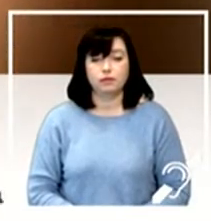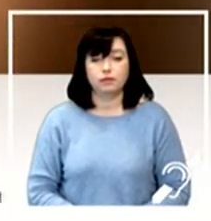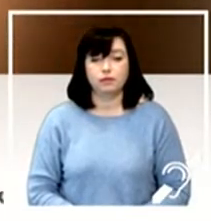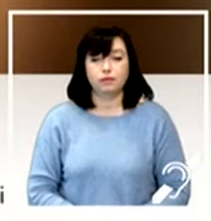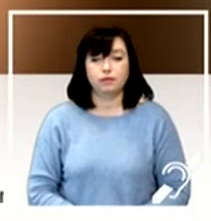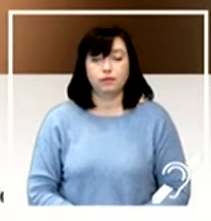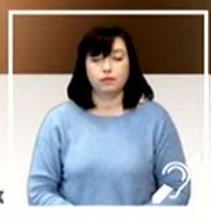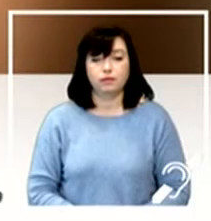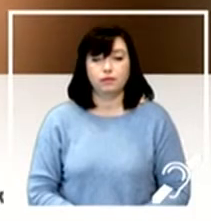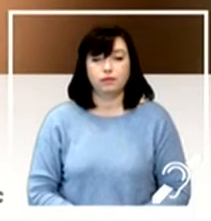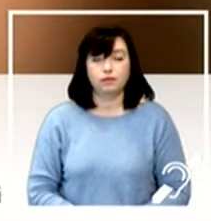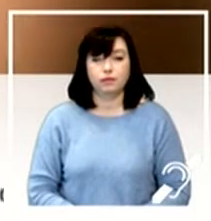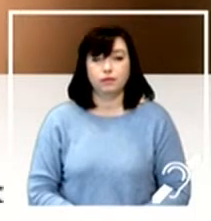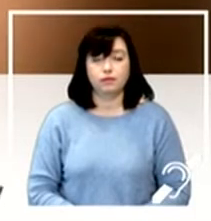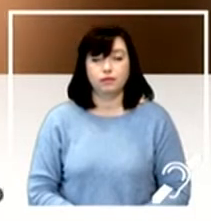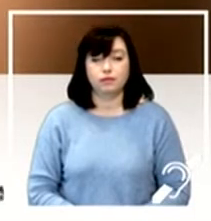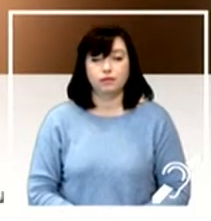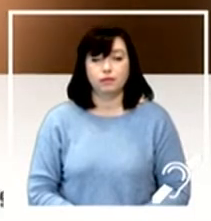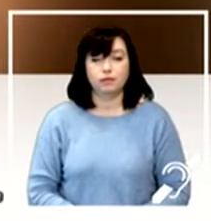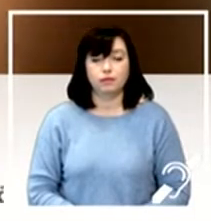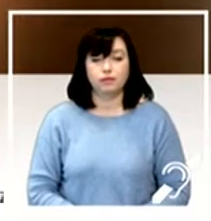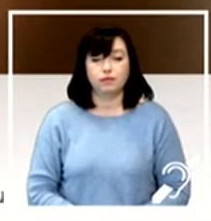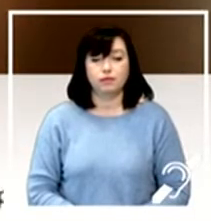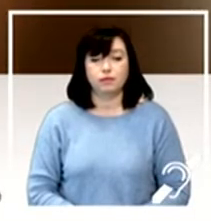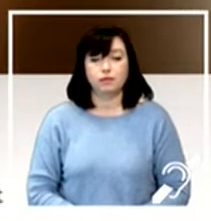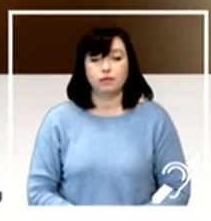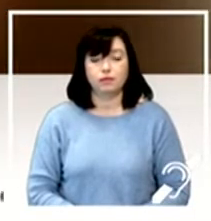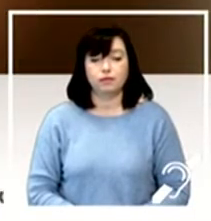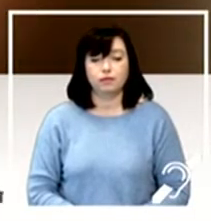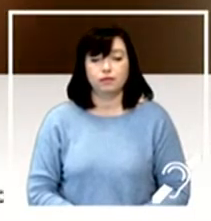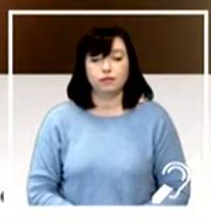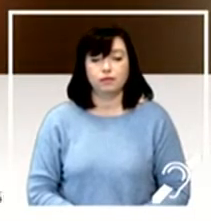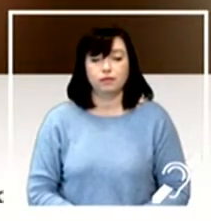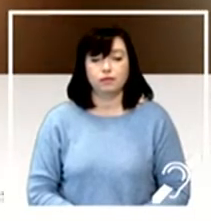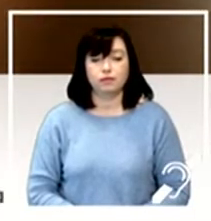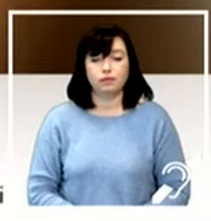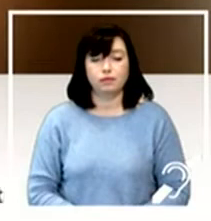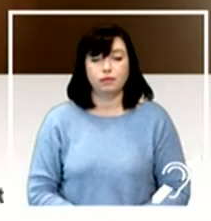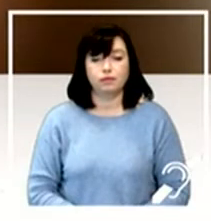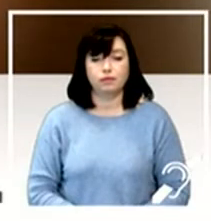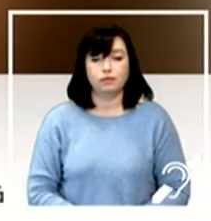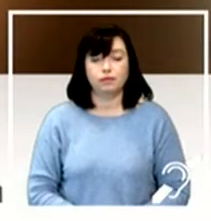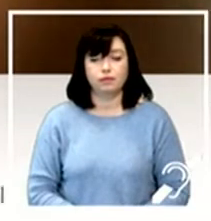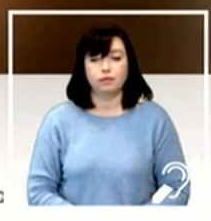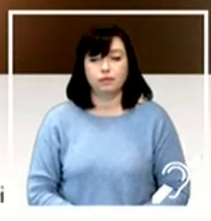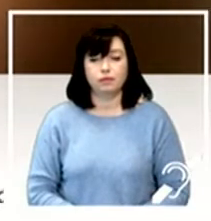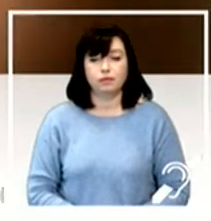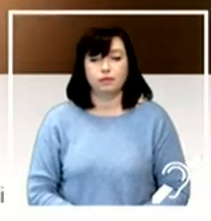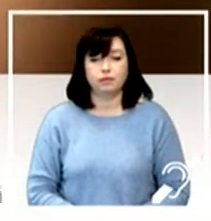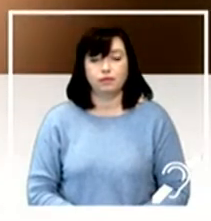live up to 8 to 10 years in captivity, which means that even after the training, which can take 9 months to a